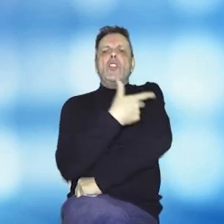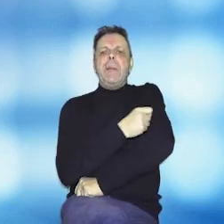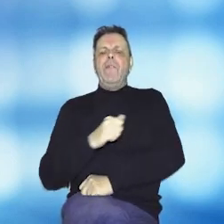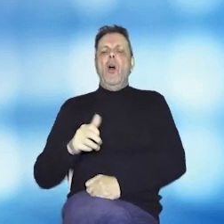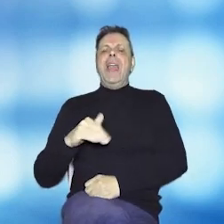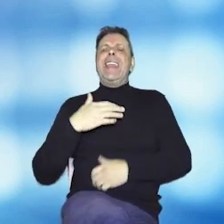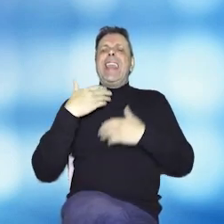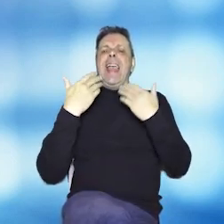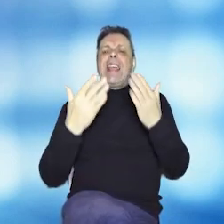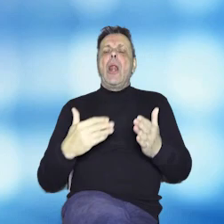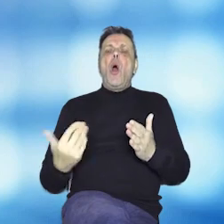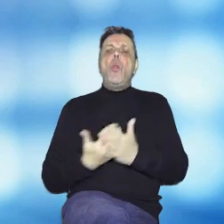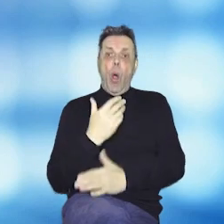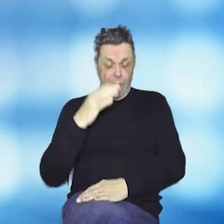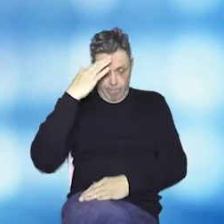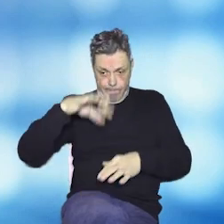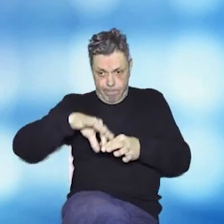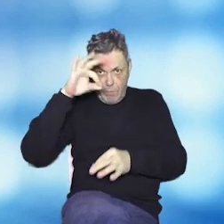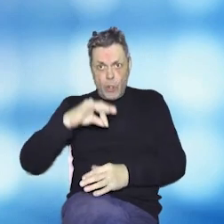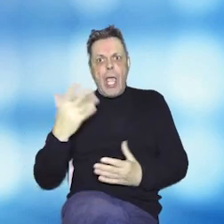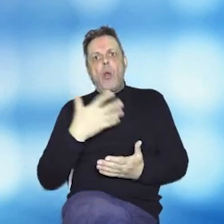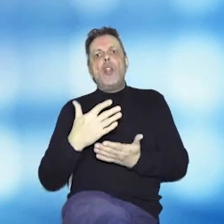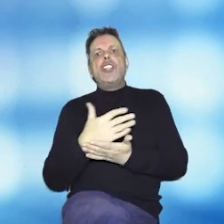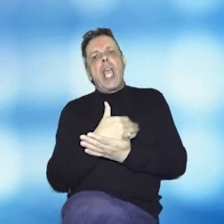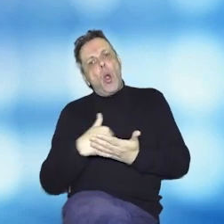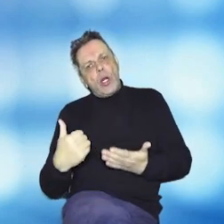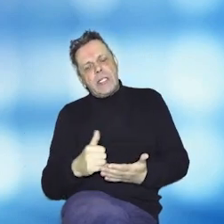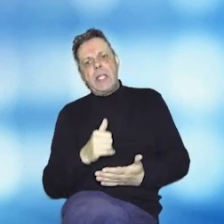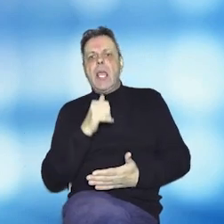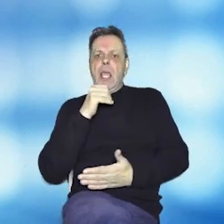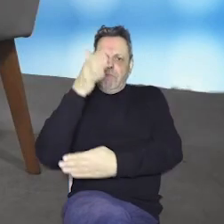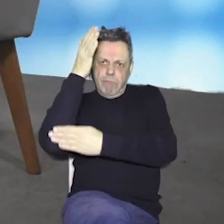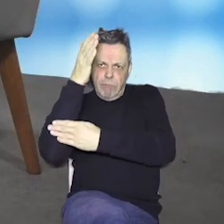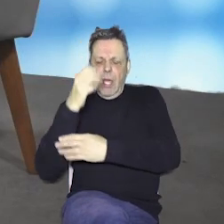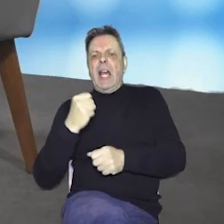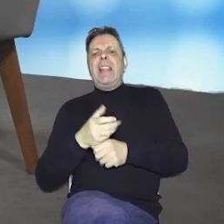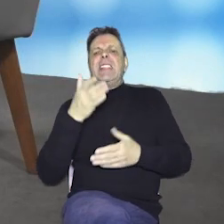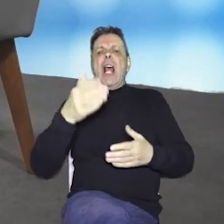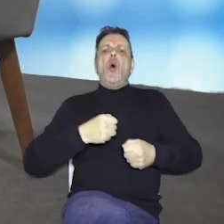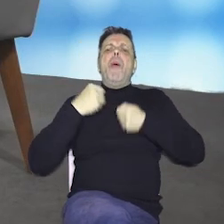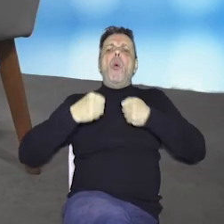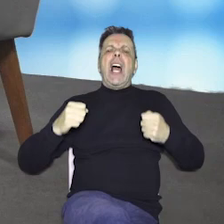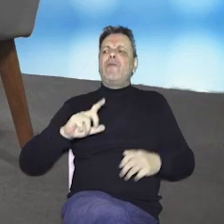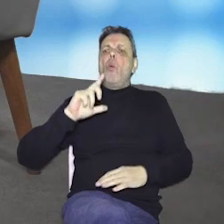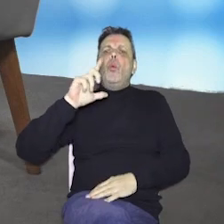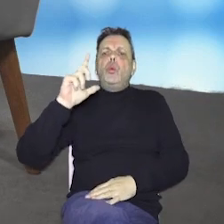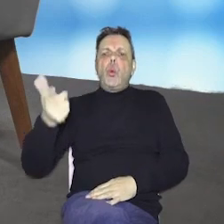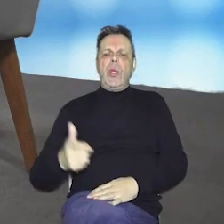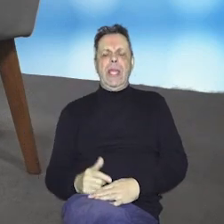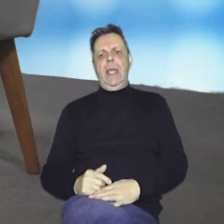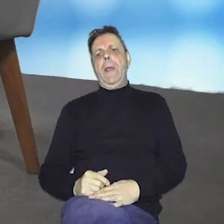je dalo nove spoznaje koje će se iskoristiti sigurno i radi se na tome u razvoju drugih,